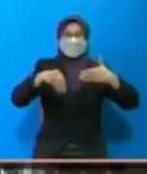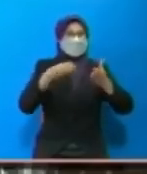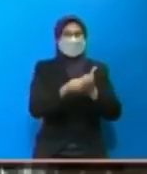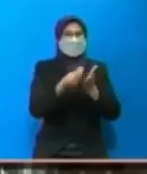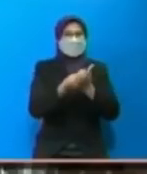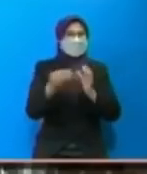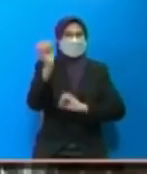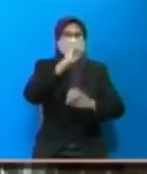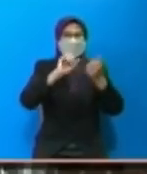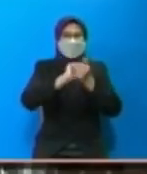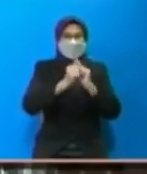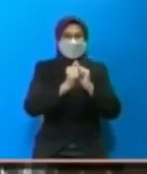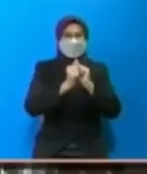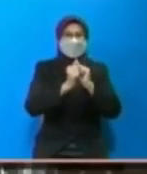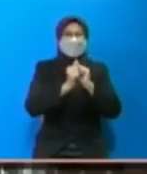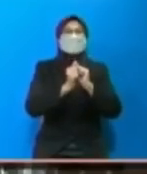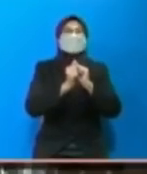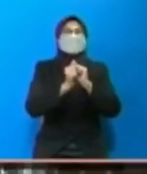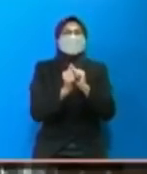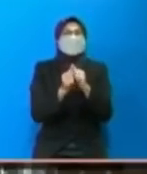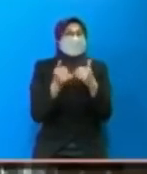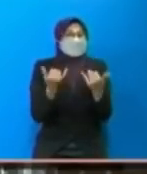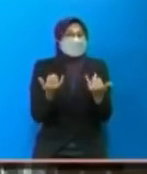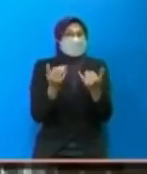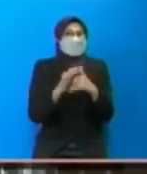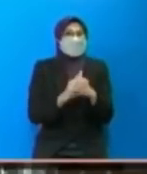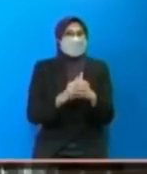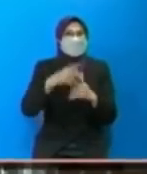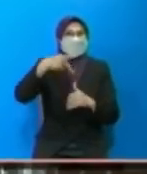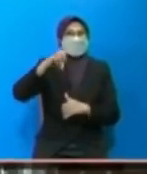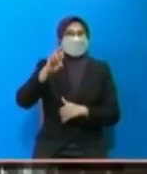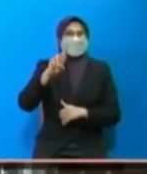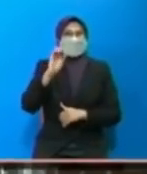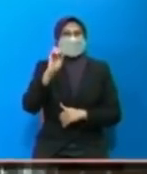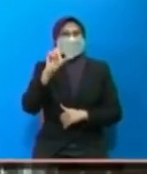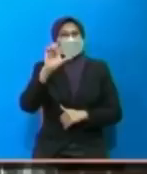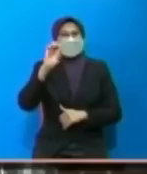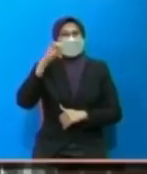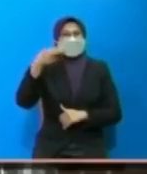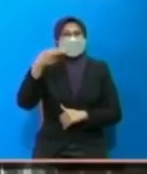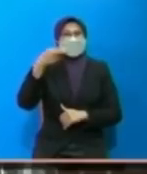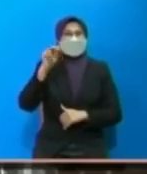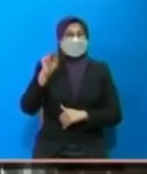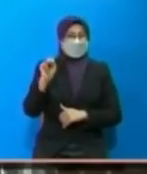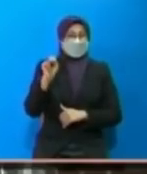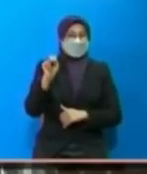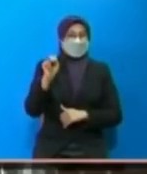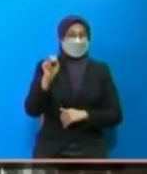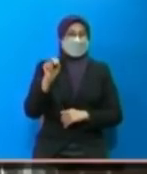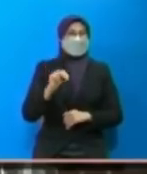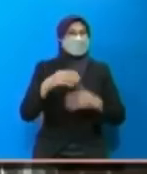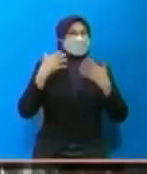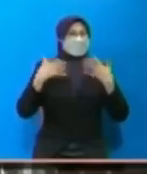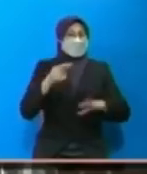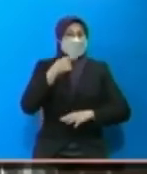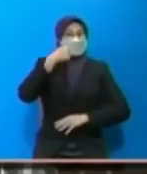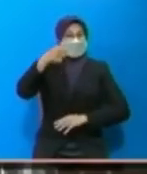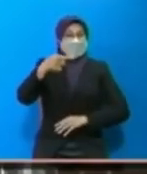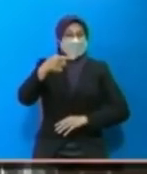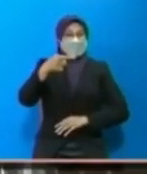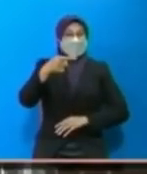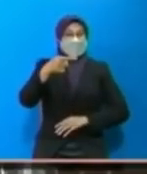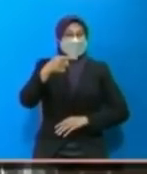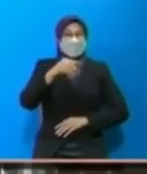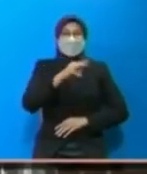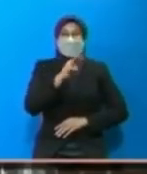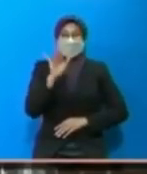baru-baru berikutnya adalah soal perolehan atau proximate berdiri sebuah Mbak menteri